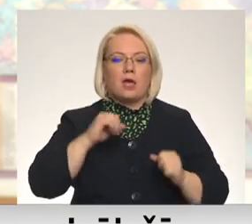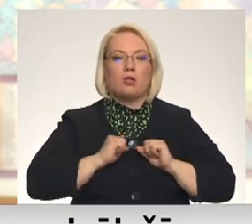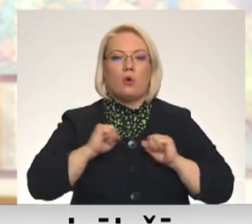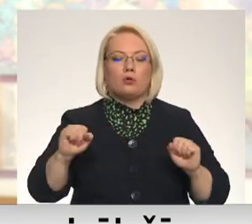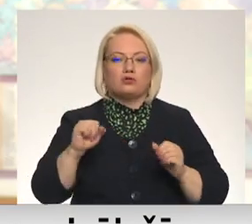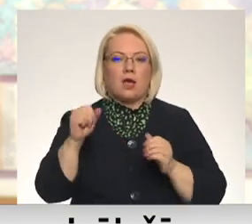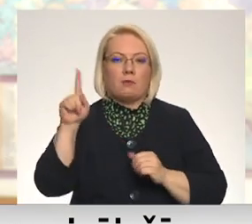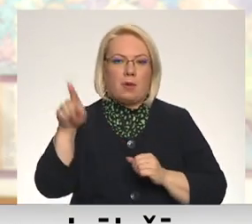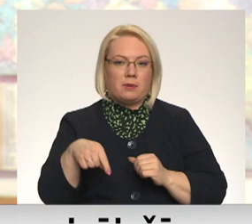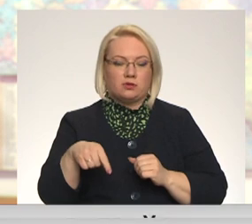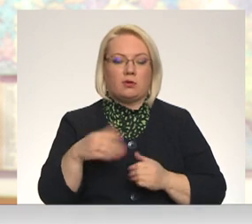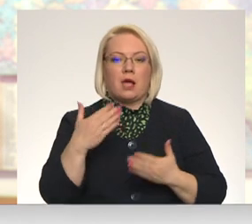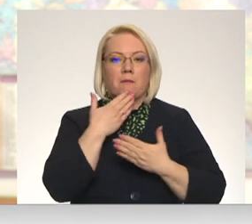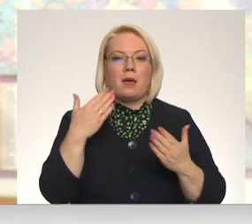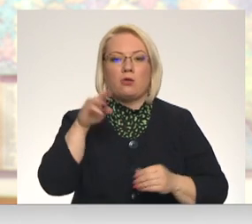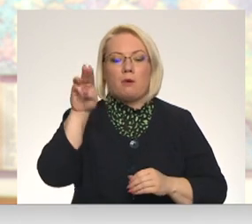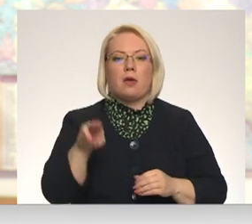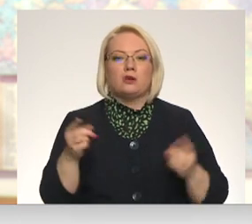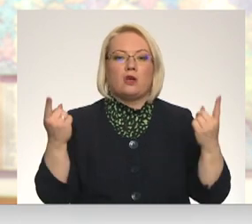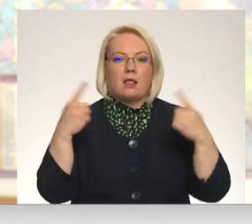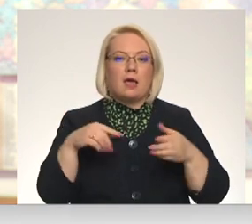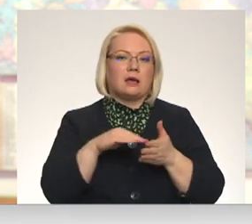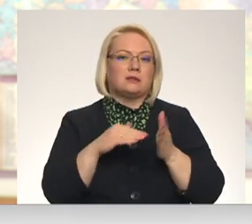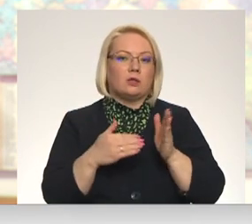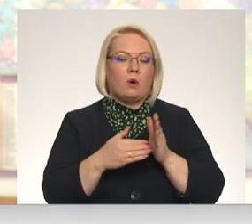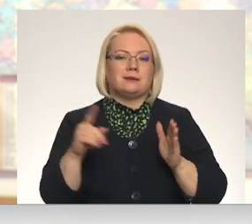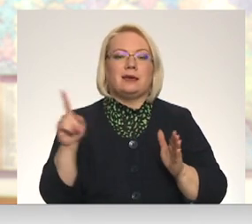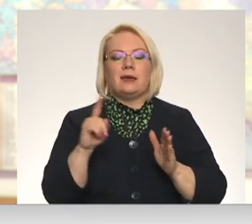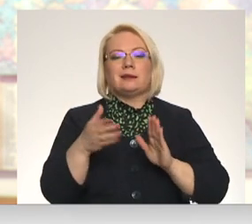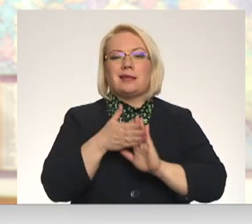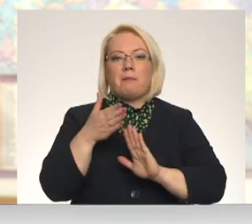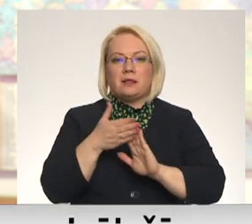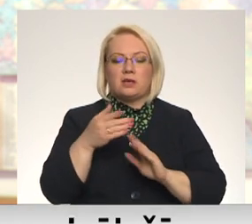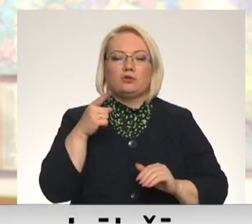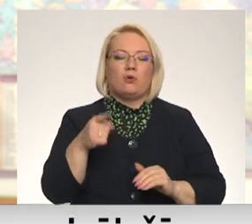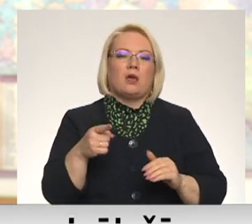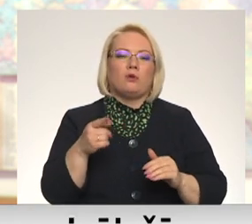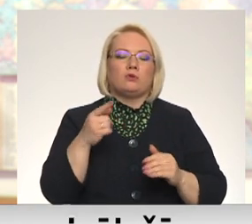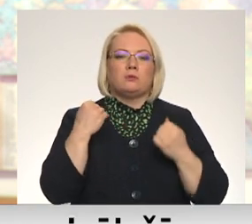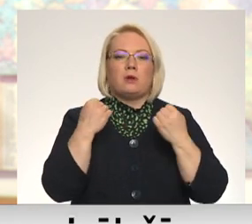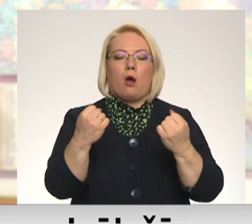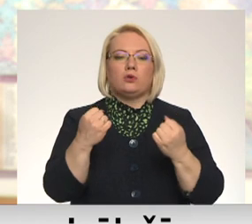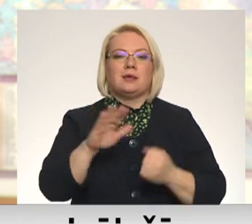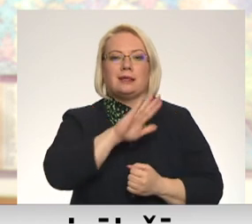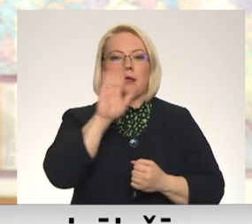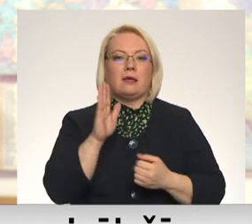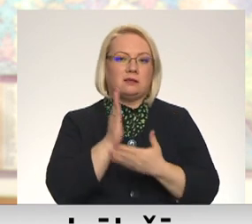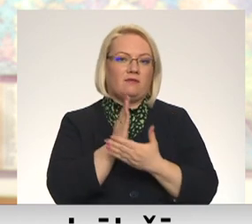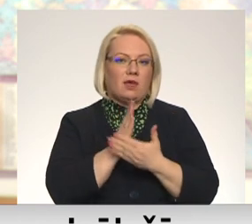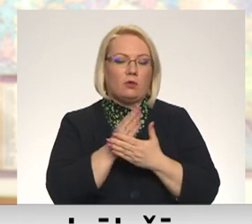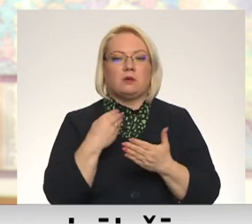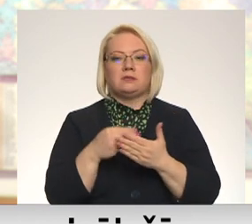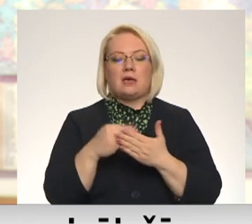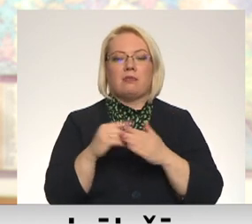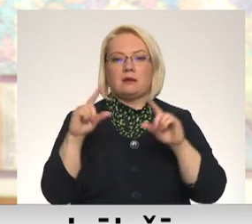pieprasījumu. Pēdējo mēnešu laikā tā situācija ir stabilizējusies, un, teiksim, braucot kaut kur dienas vidū, tarifs ir mazāks. Ir